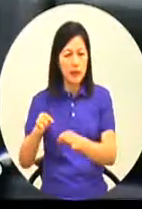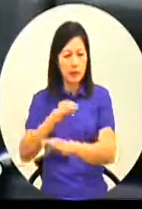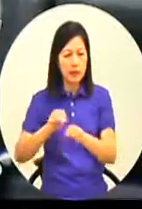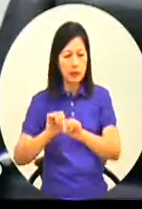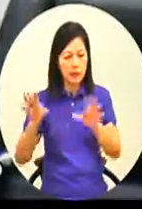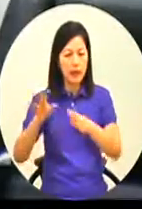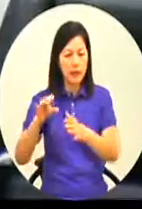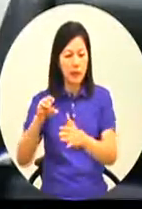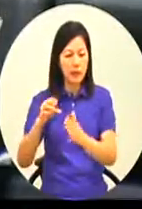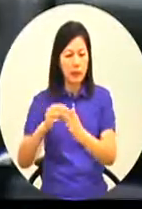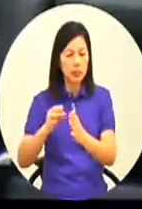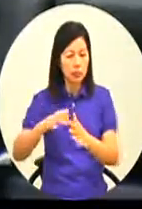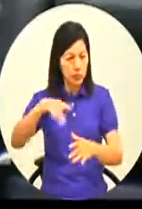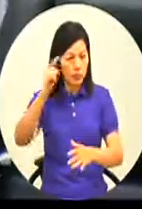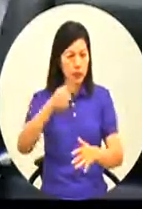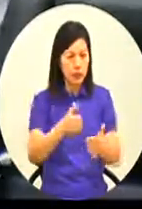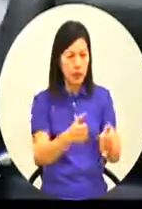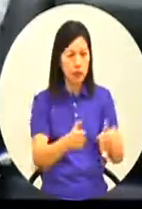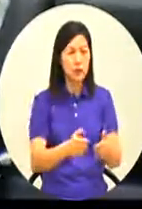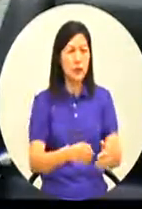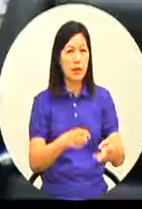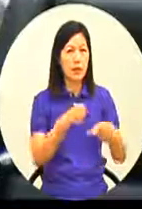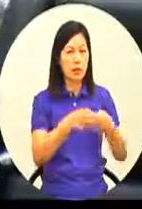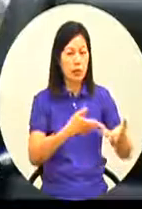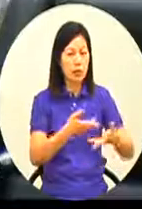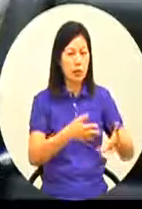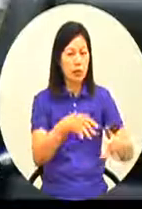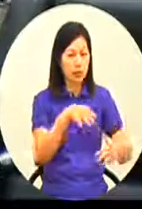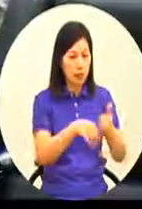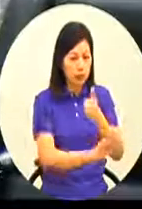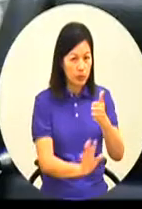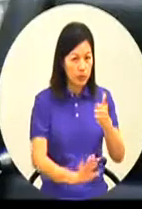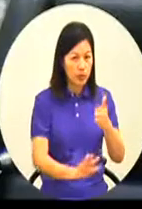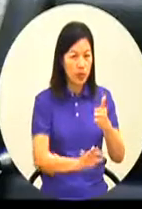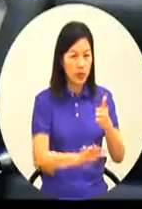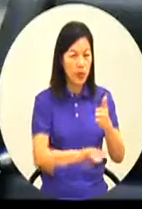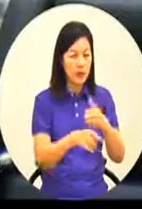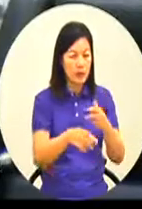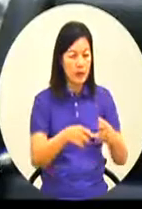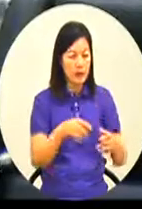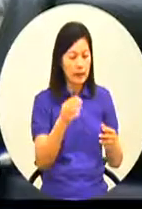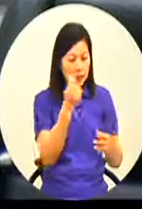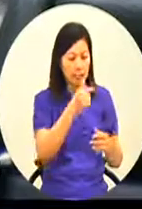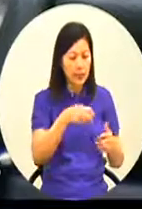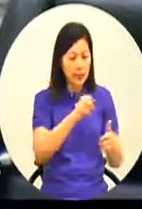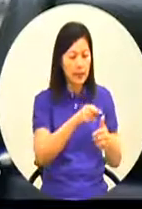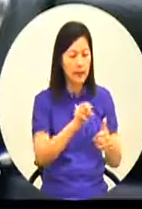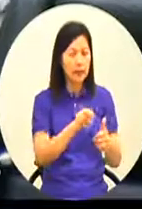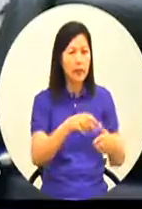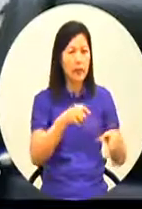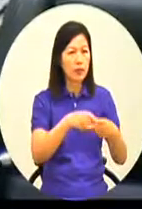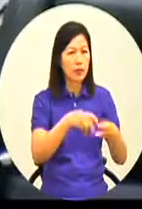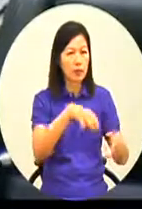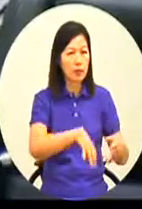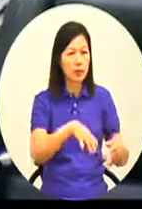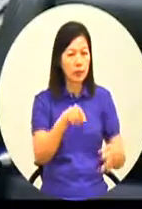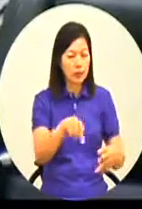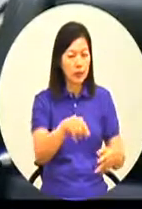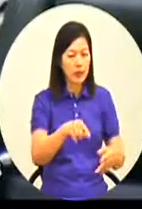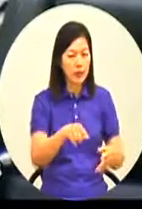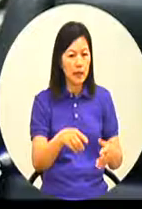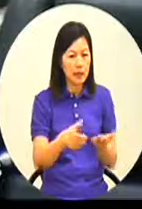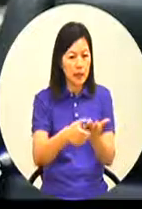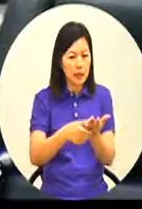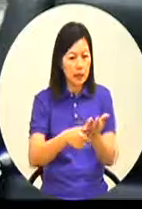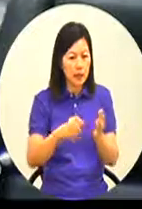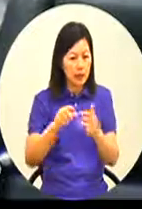先我想先感谢我们公务局的非常多的同仁，特别是养工处哦，在这次我们的汛期，就是我们的